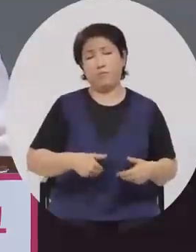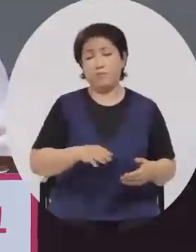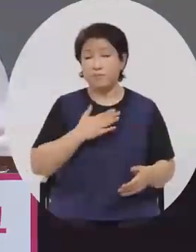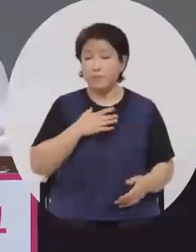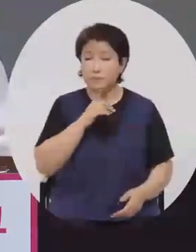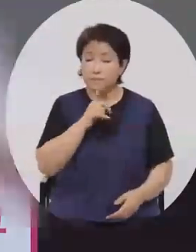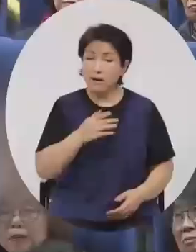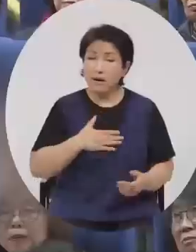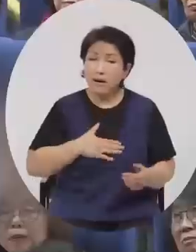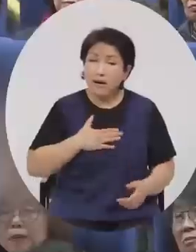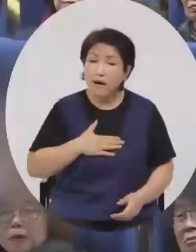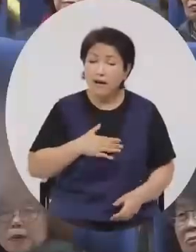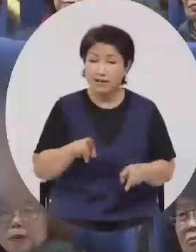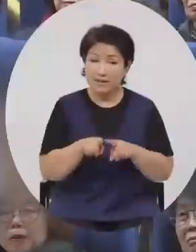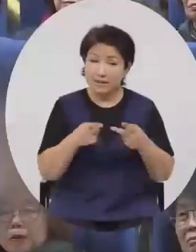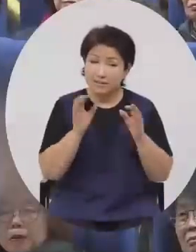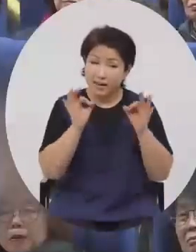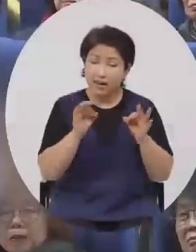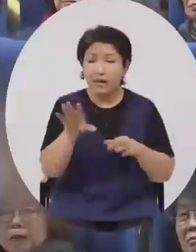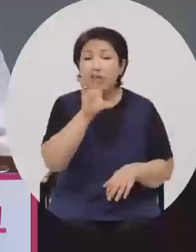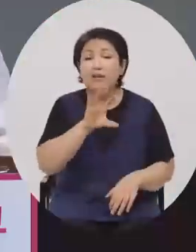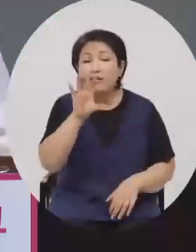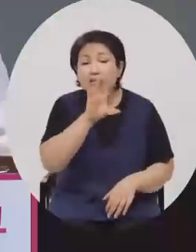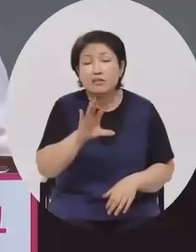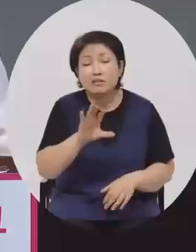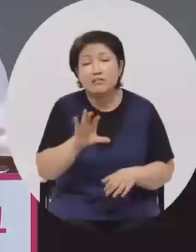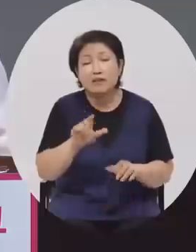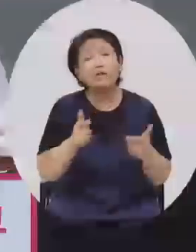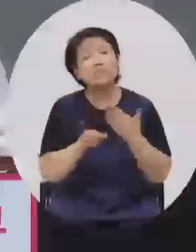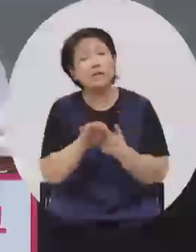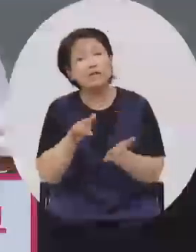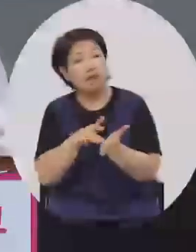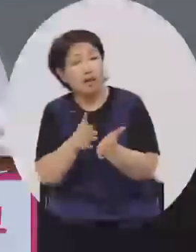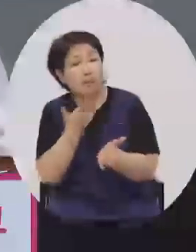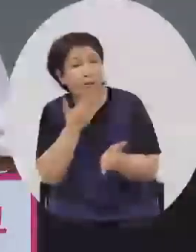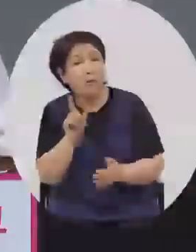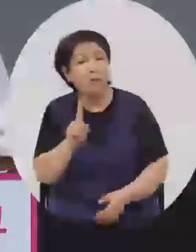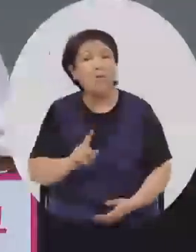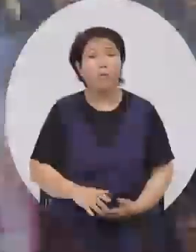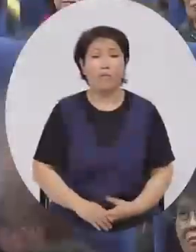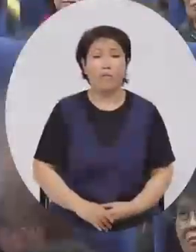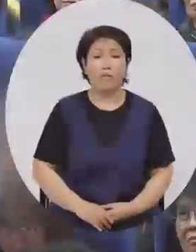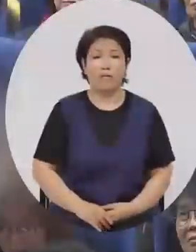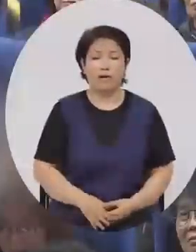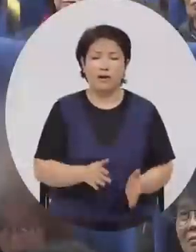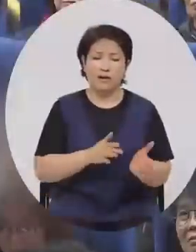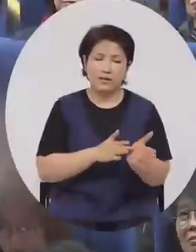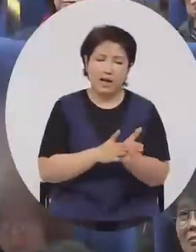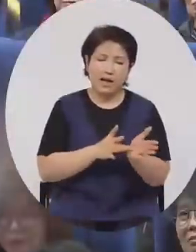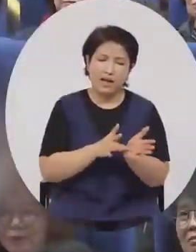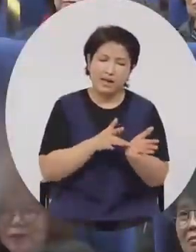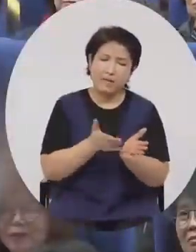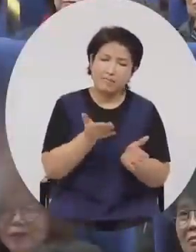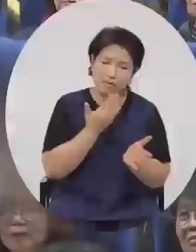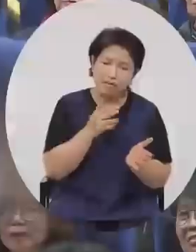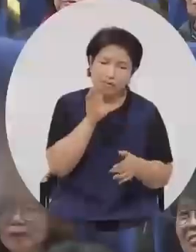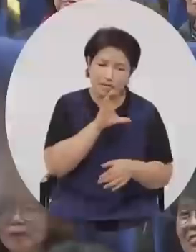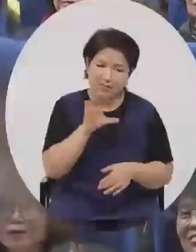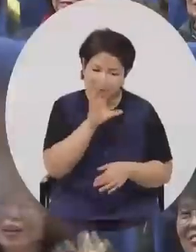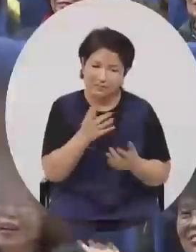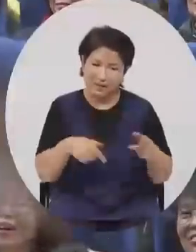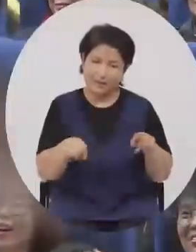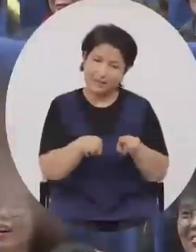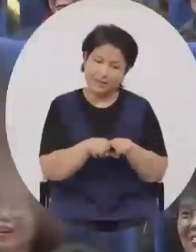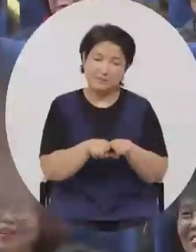말뜻 이해했어요? 네, 자기는 알겠습니다. 연습만 하면 될까? 약도 조금 먹으면서 연습해야 될까? 약도 좀 먹으면서 그래.